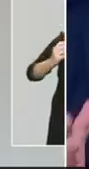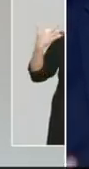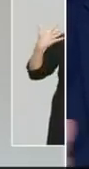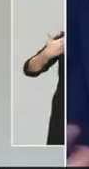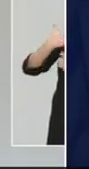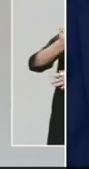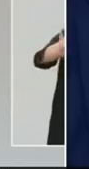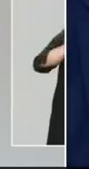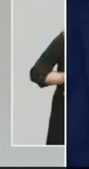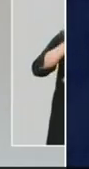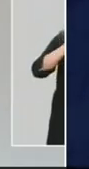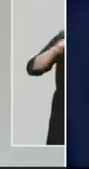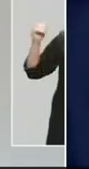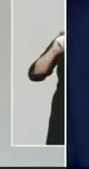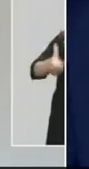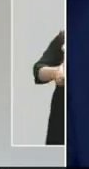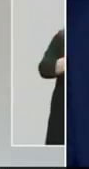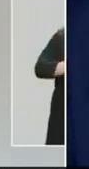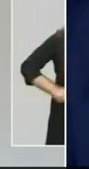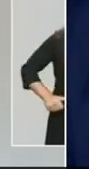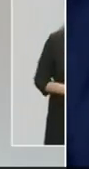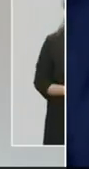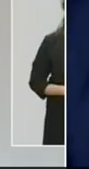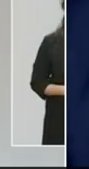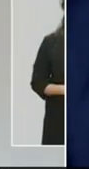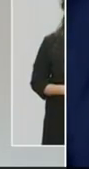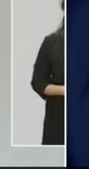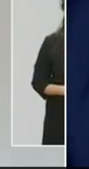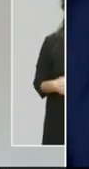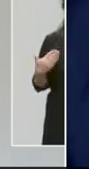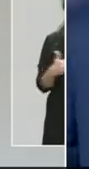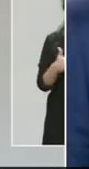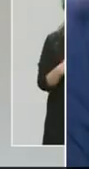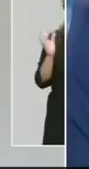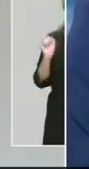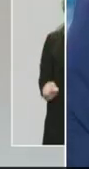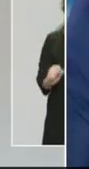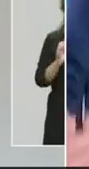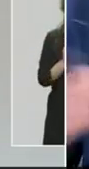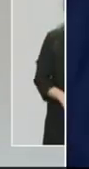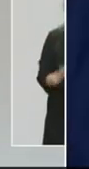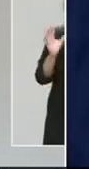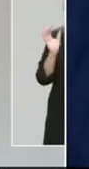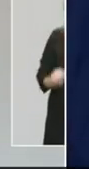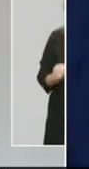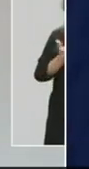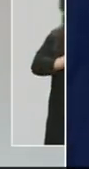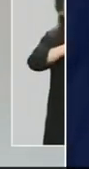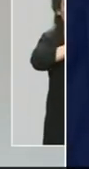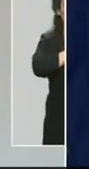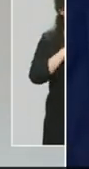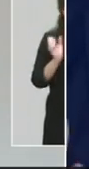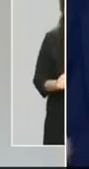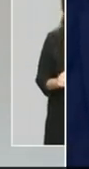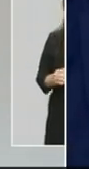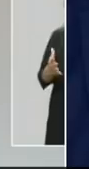c'est un passe vaccinal qui ne dit pas son nom. Deuxièmement... Comme c'était déjà le cas précédemment, les conditions ne changent pas, on rajoute simplement une dose. Voilà. Oui,